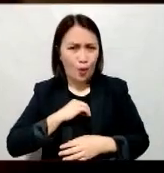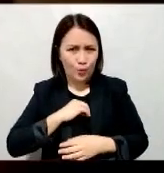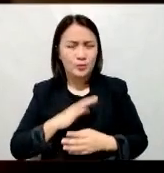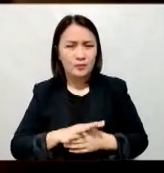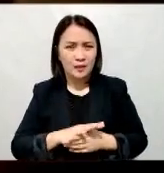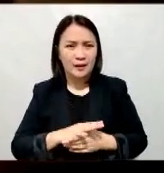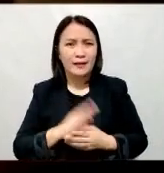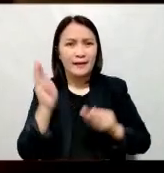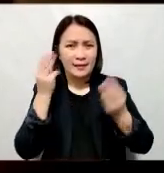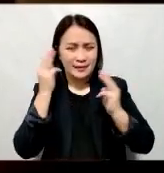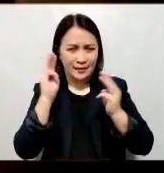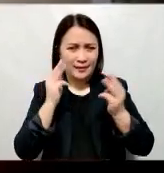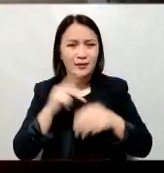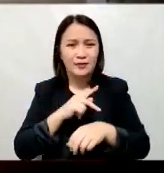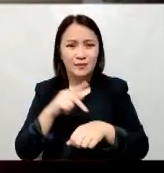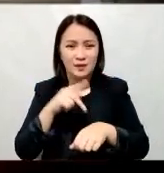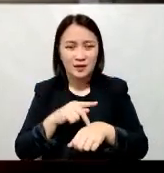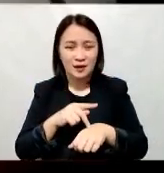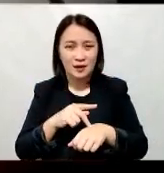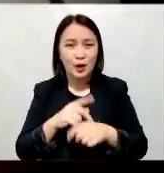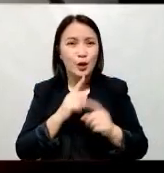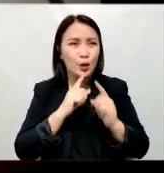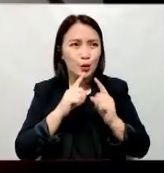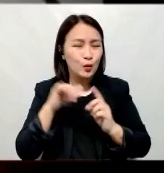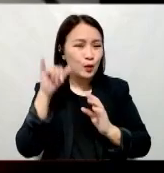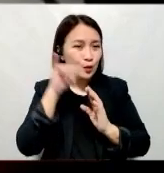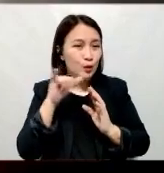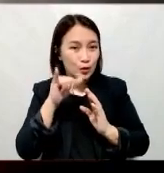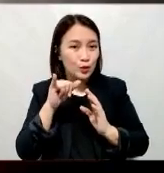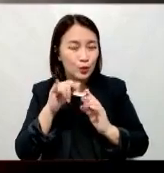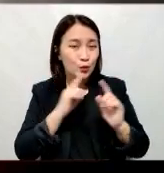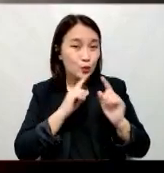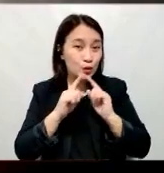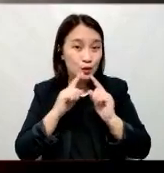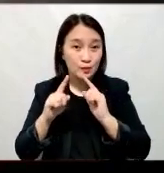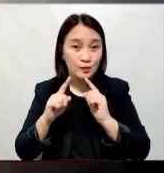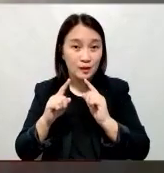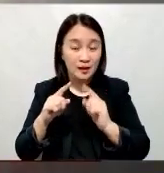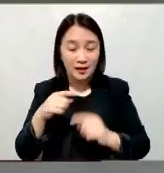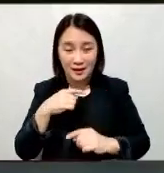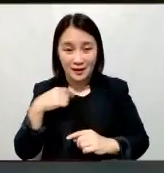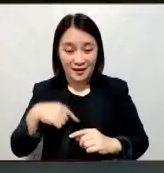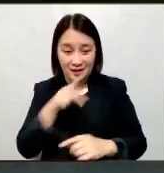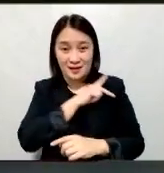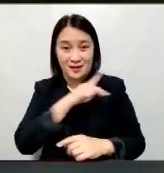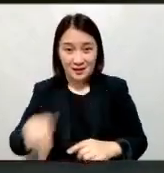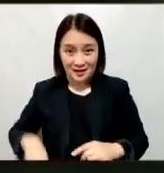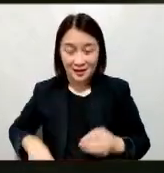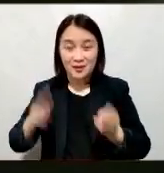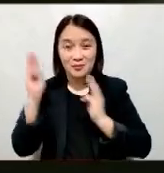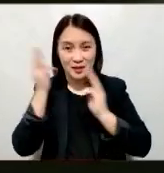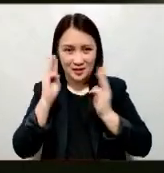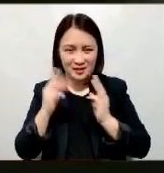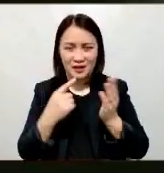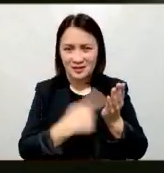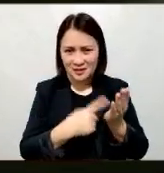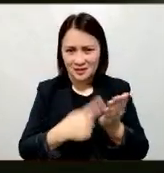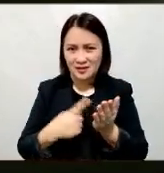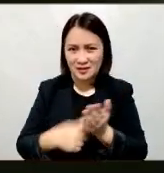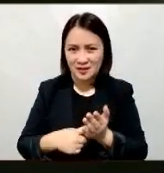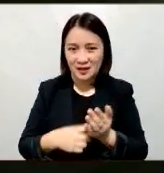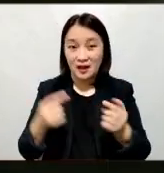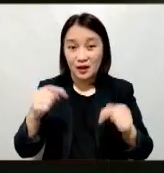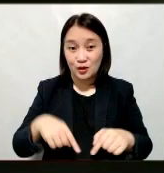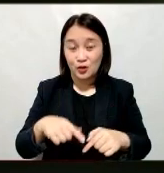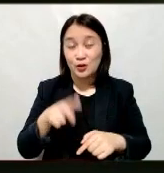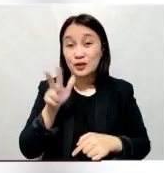sa video, nagkausap na raw si Pangulong Marcos at ang hari ng Malaysia tungkol dito. Sa ngayon, meron na pong